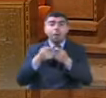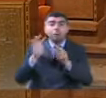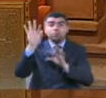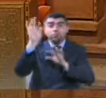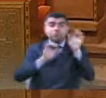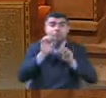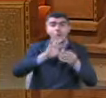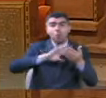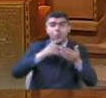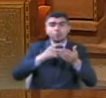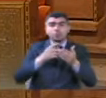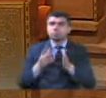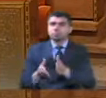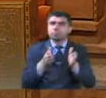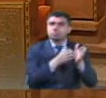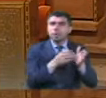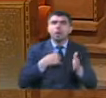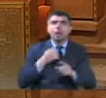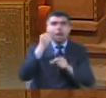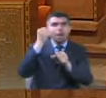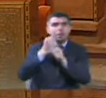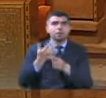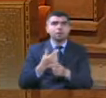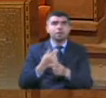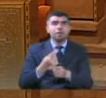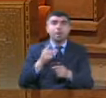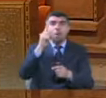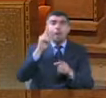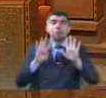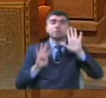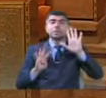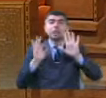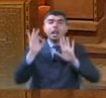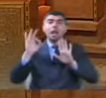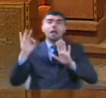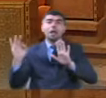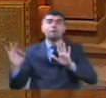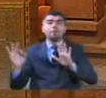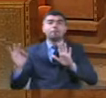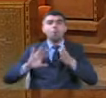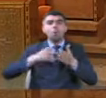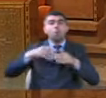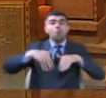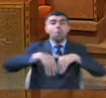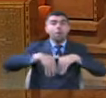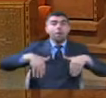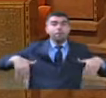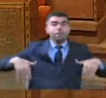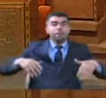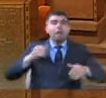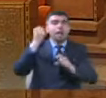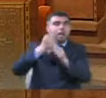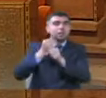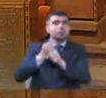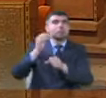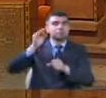ونحن نحاول. بالمناسبه خدمنا 91,000 واحد وكلهم من البكالوريا فما فوق في الدوله. فيما